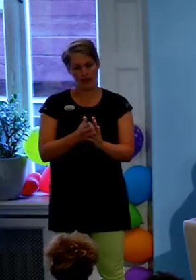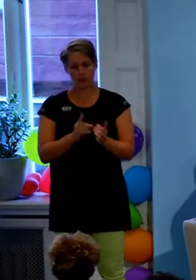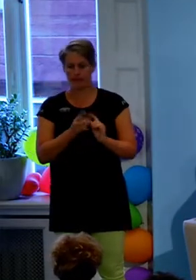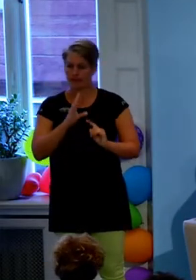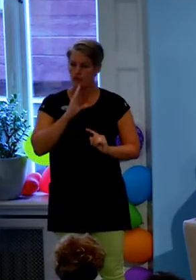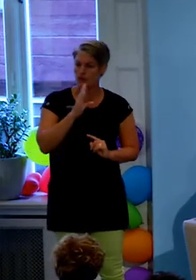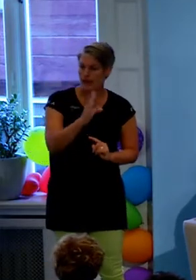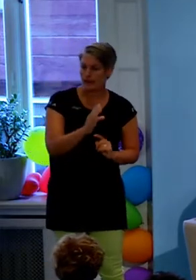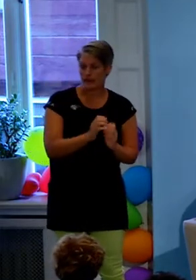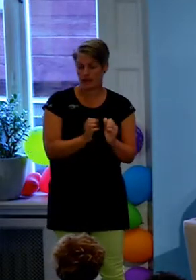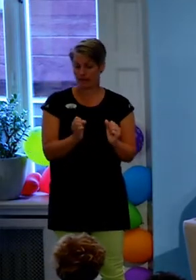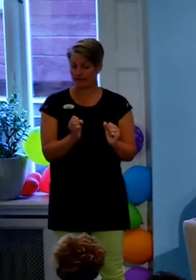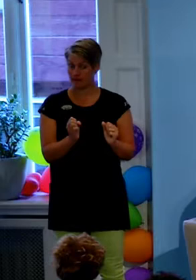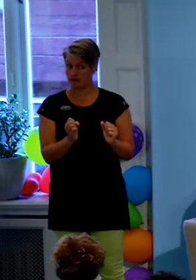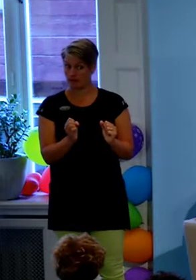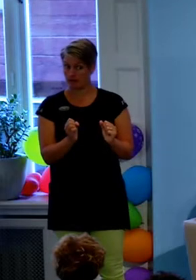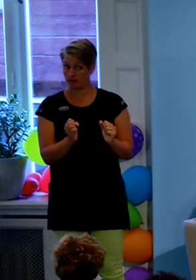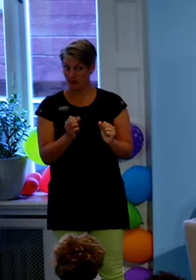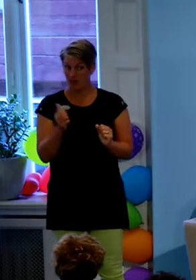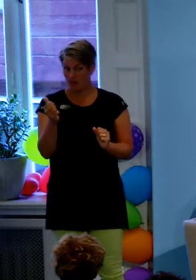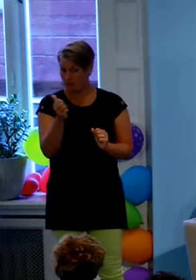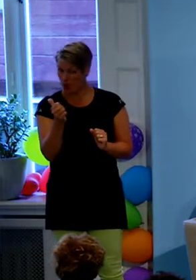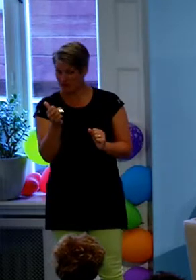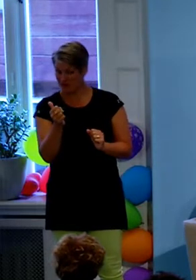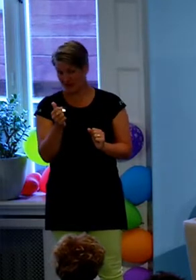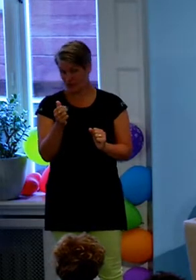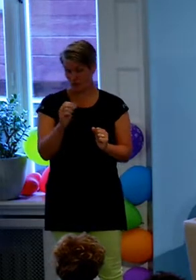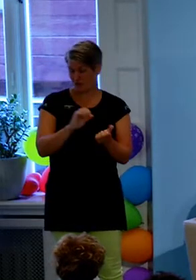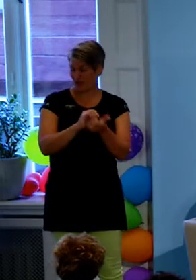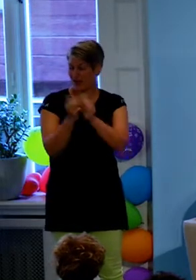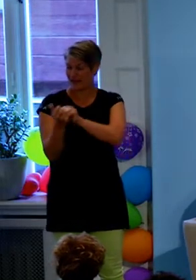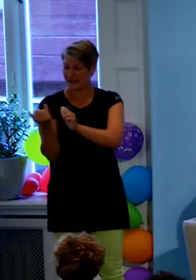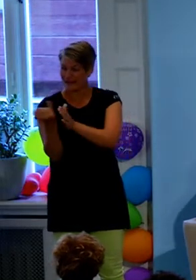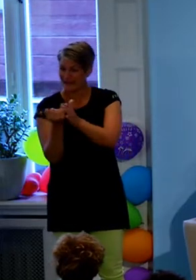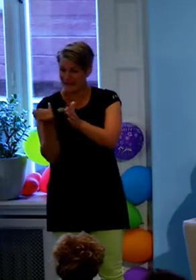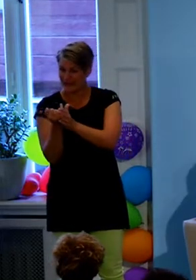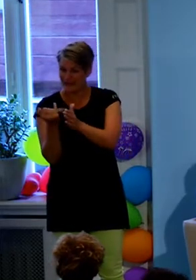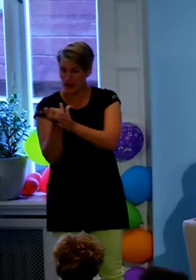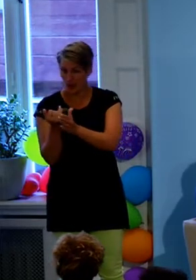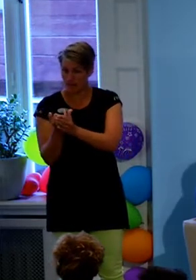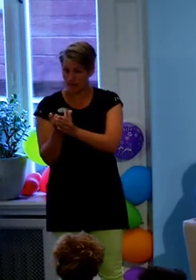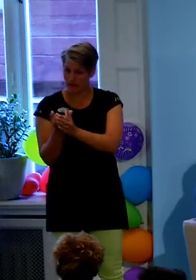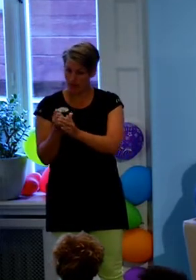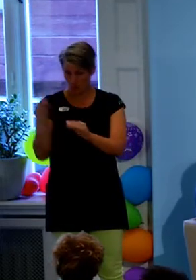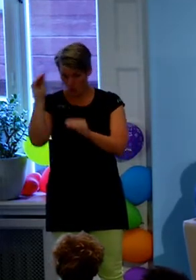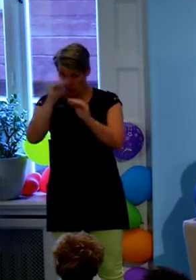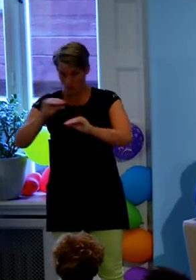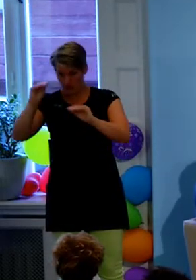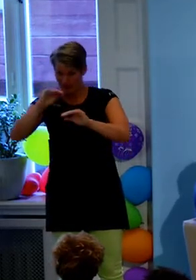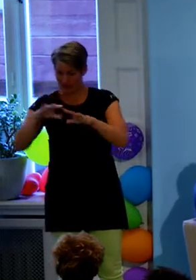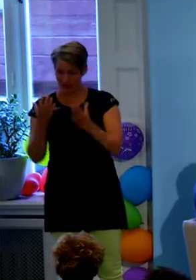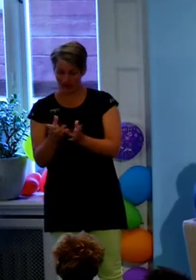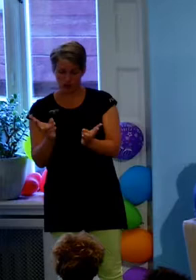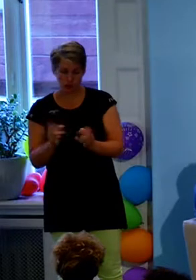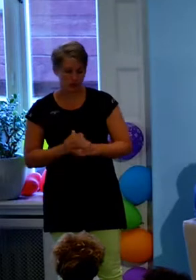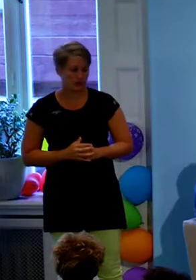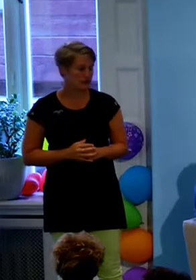moderna. Men tänk, behövs det ett paradigmskifte i hur vi utbildar? Ja, det tror